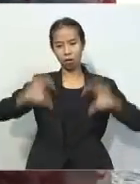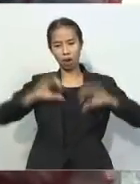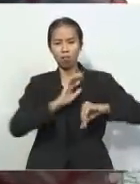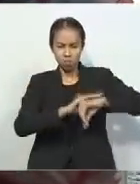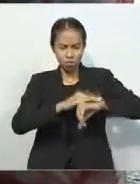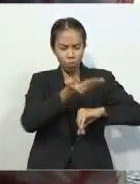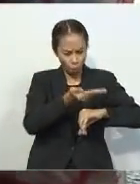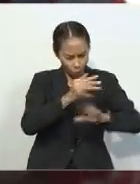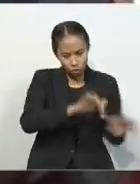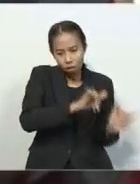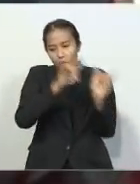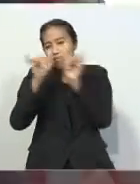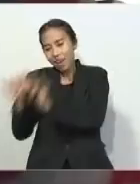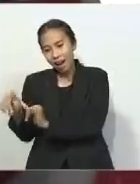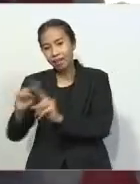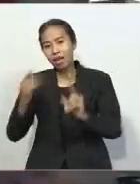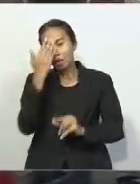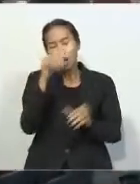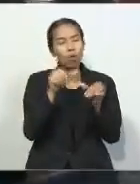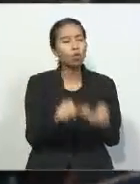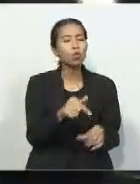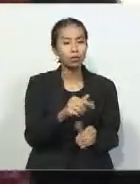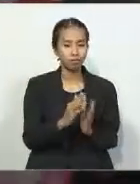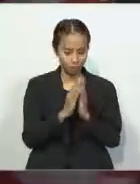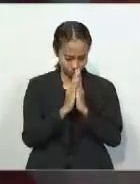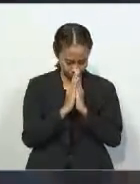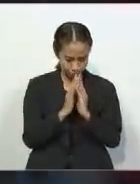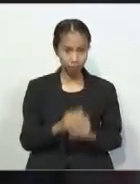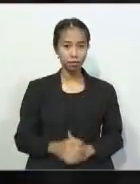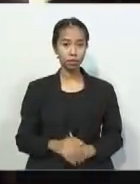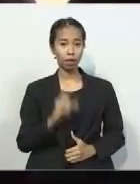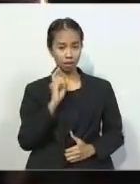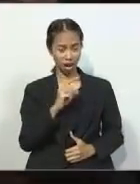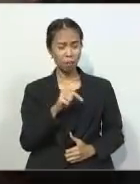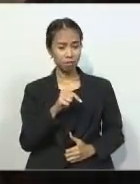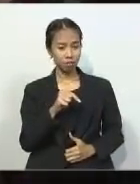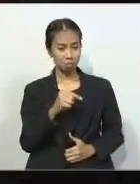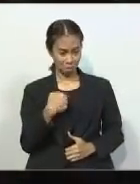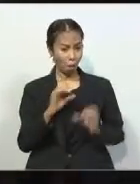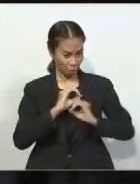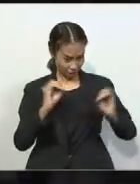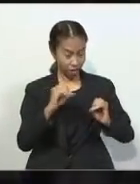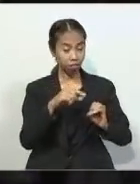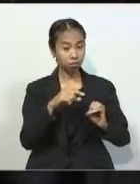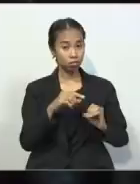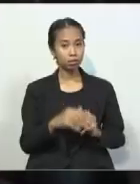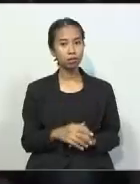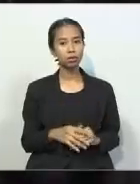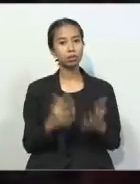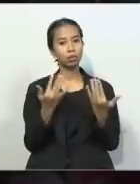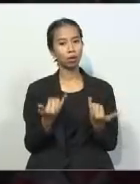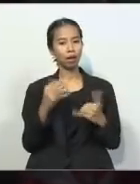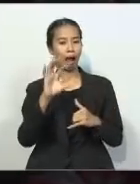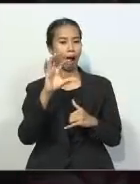พยายามขอให้ชาวบ้านนะครับพื้นที ่สวัสดีครับพี่ เรามั่นใจแค่ไหนว่าเราจะปลอดภัยฮะตอนนี ้ก็ตอนนี้ก็ประ